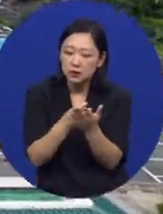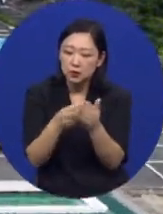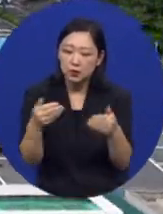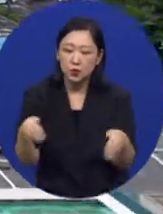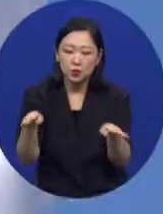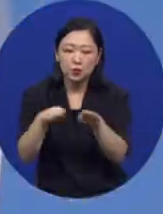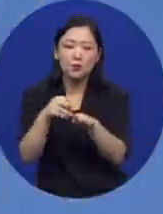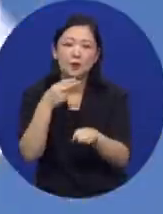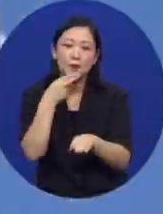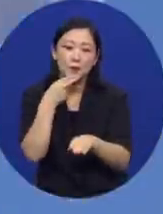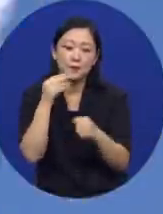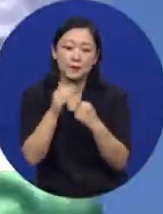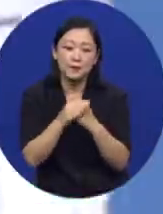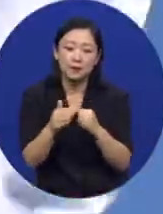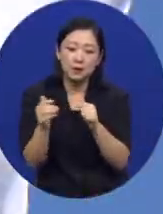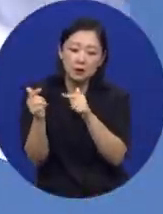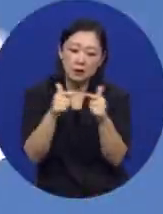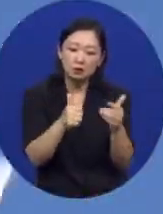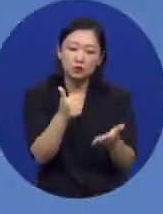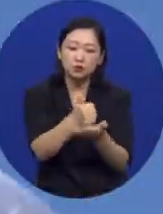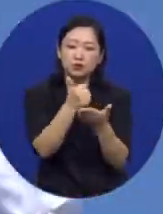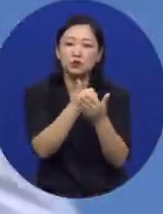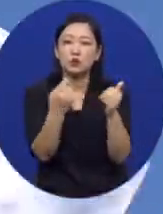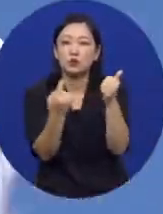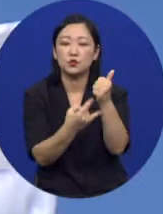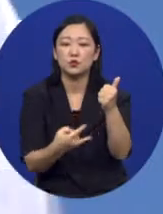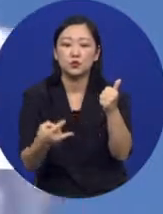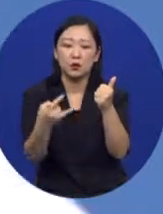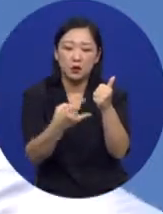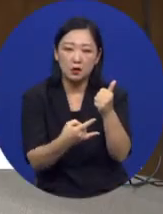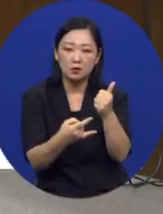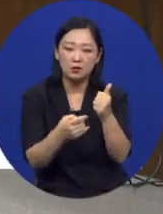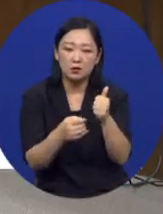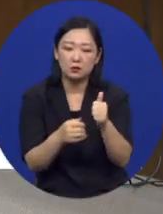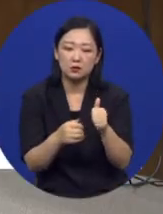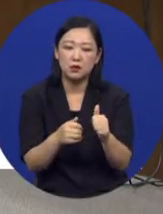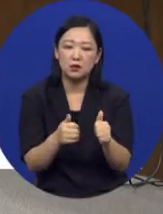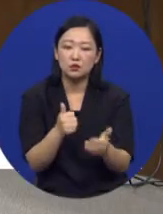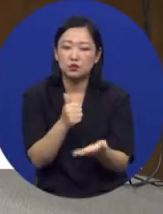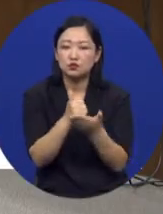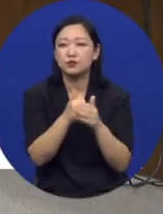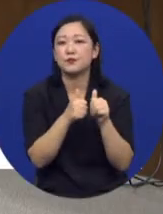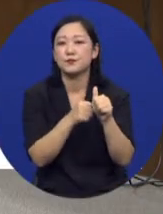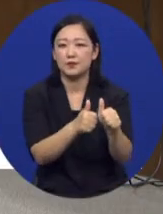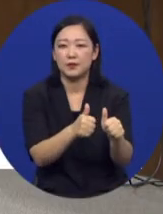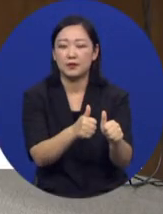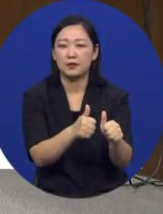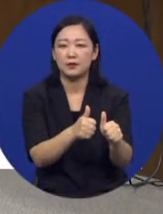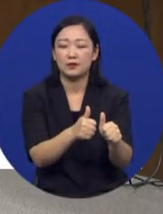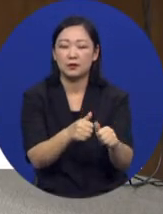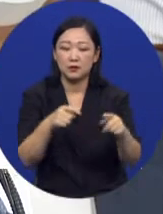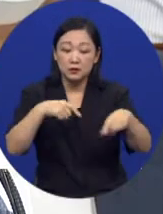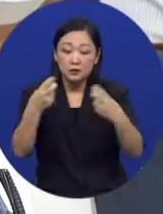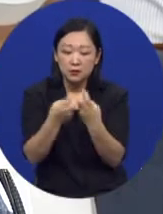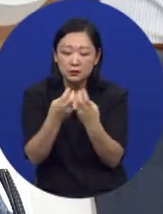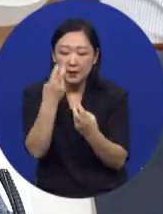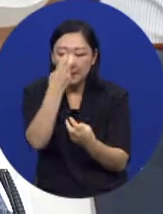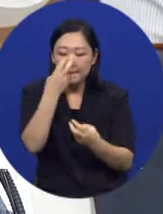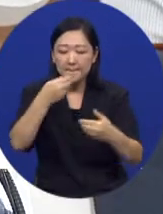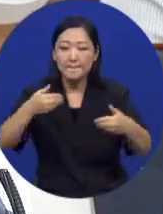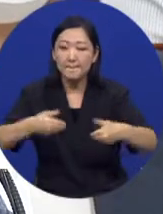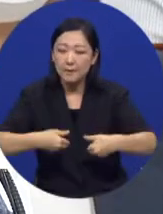보니 제주도의 각종 추천위원회는 거수기에 불과했습니다. 그러다 보니 정책 검증이 펼쳐져야